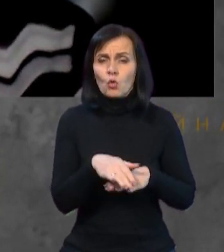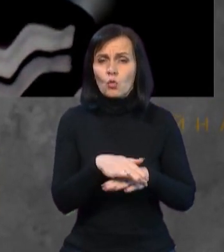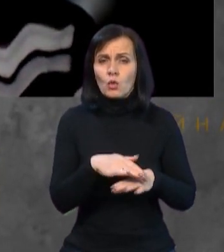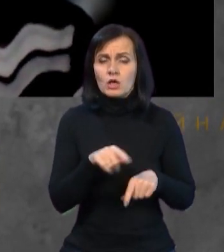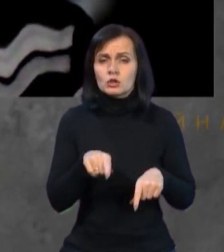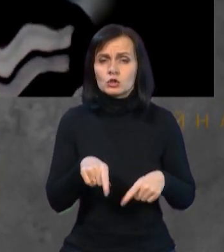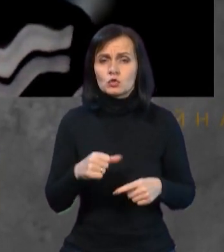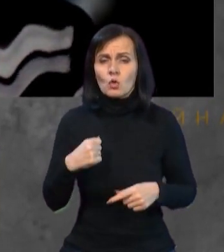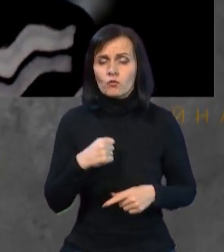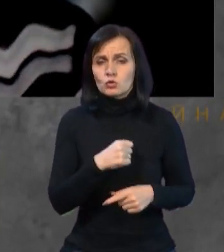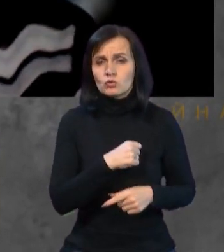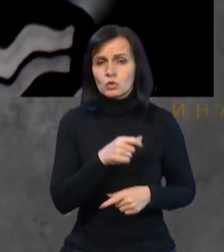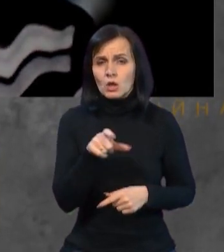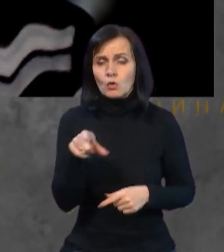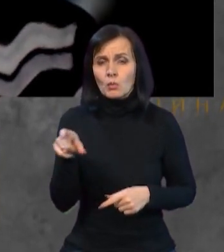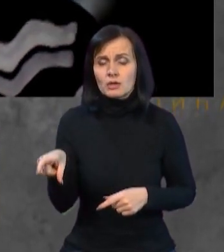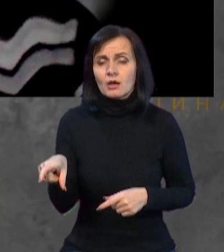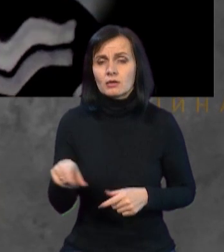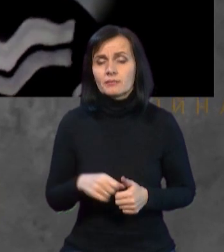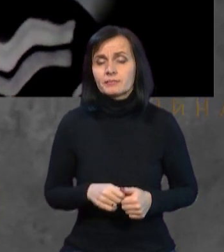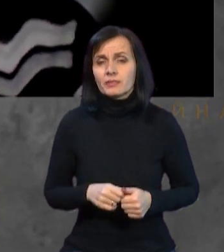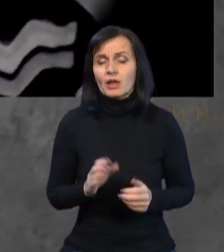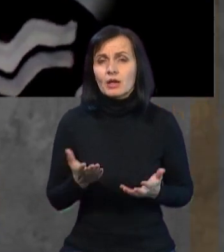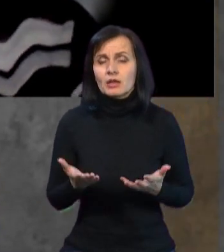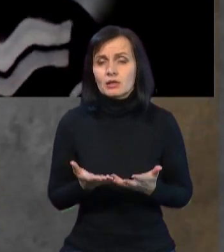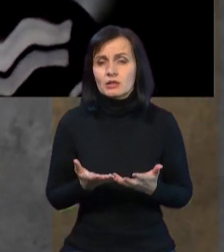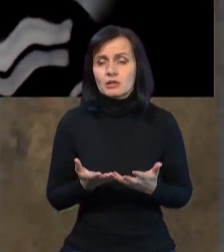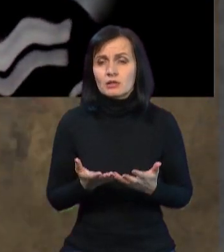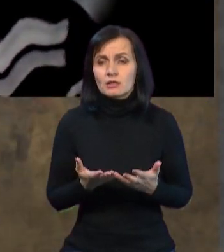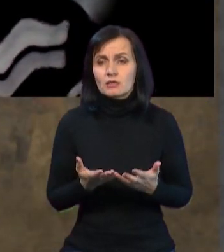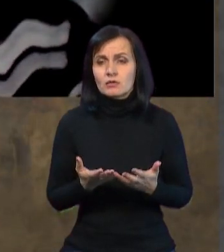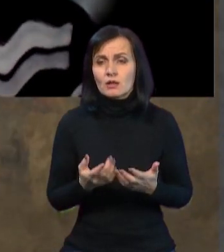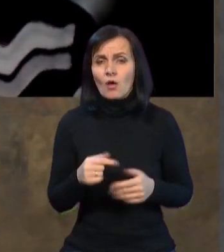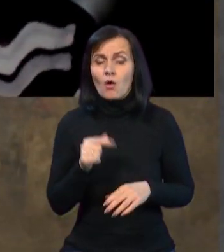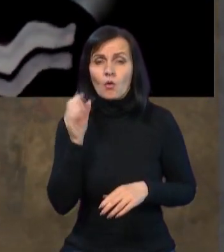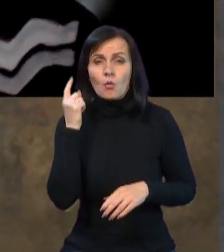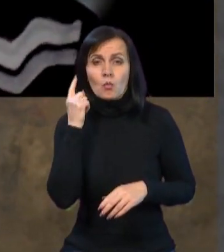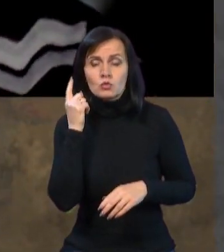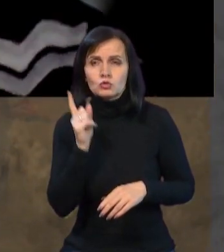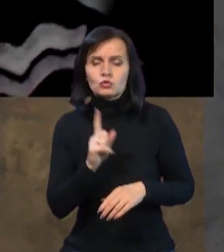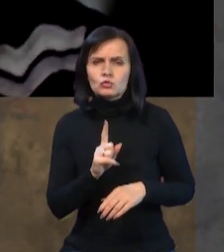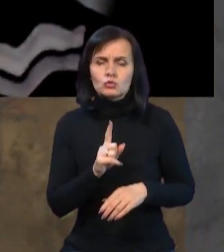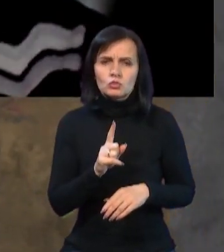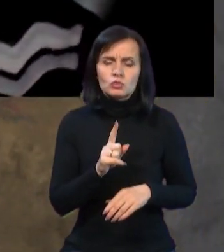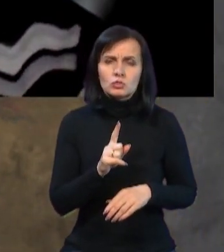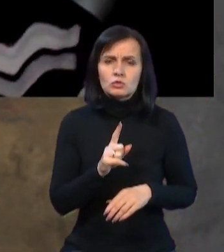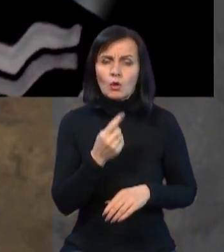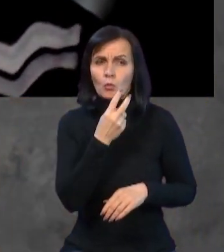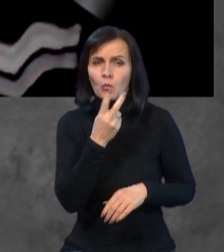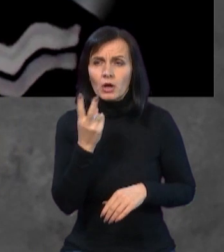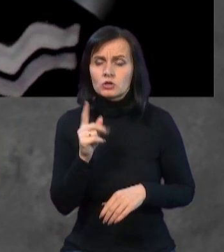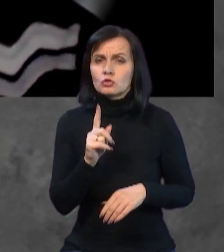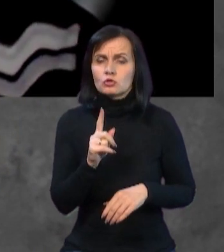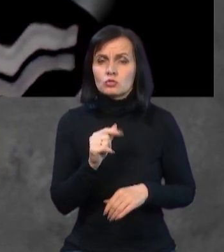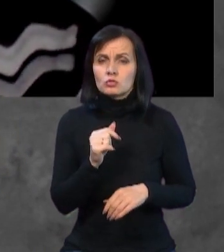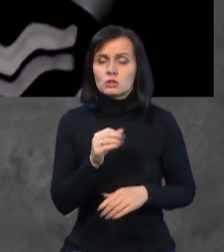самі громадяни, які, почувши щось, побачивши десь щось,